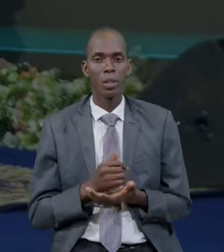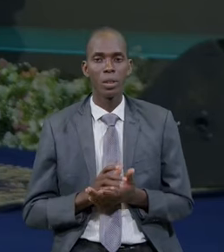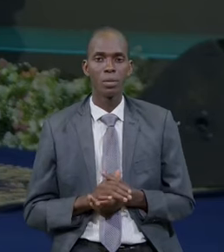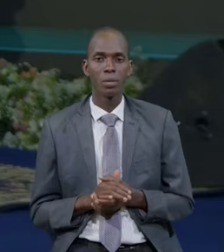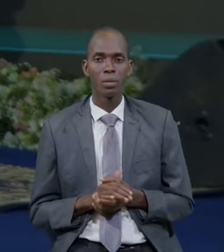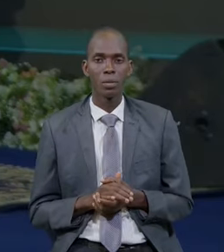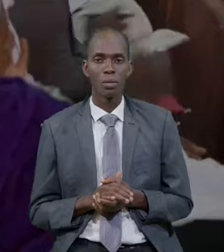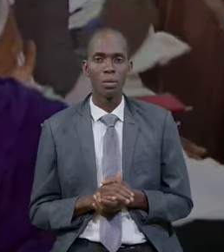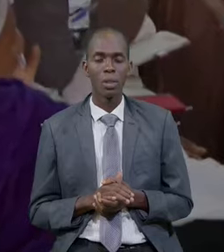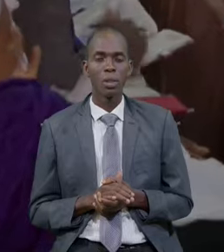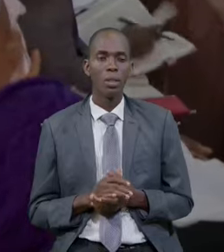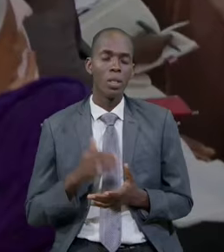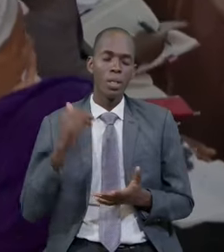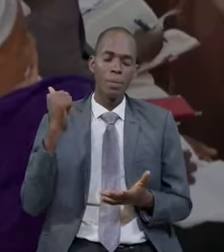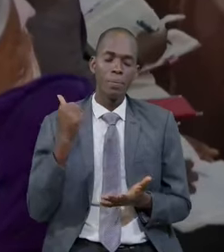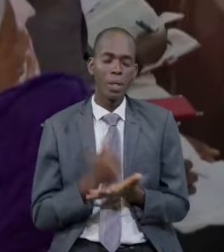Amen. Verset